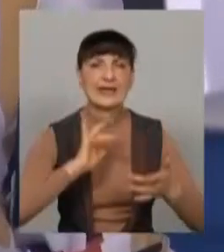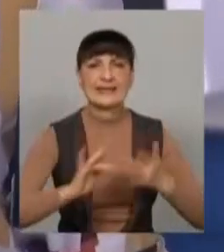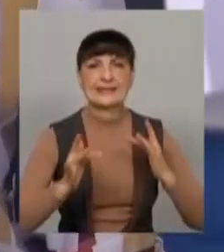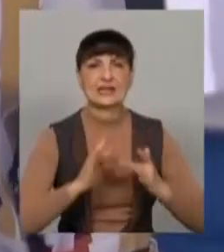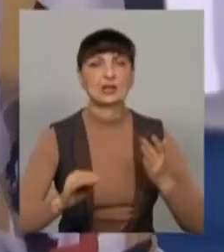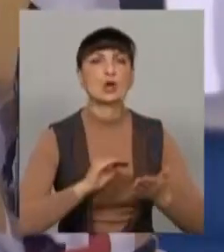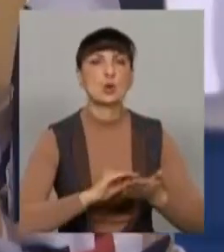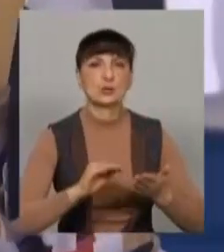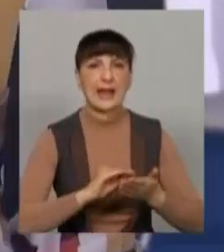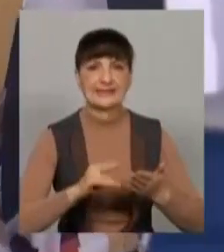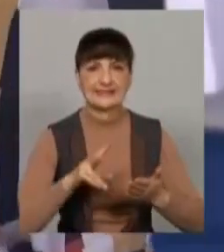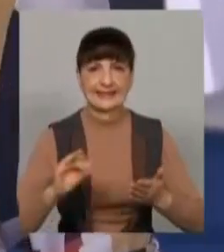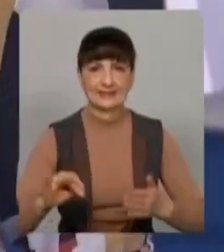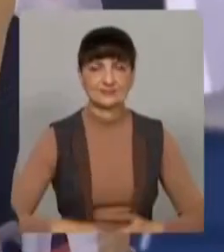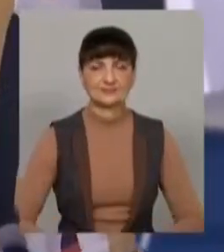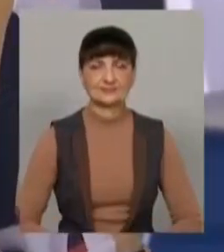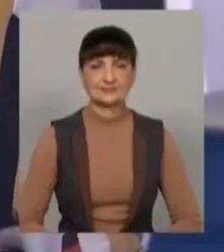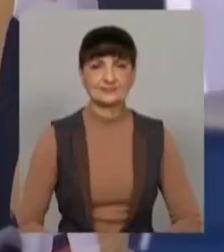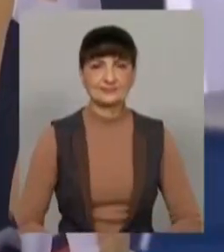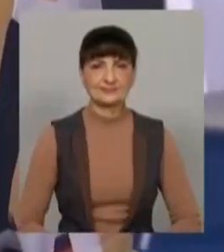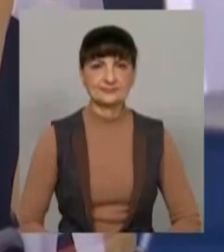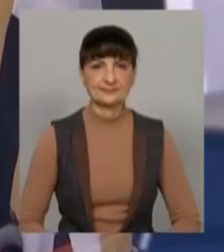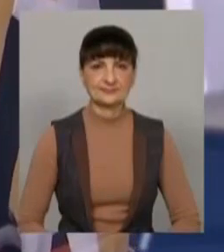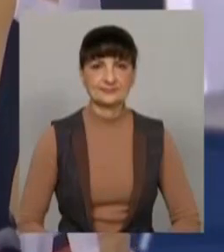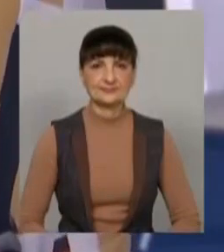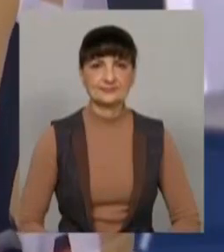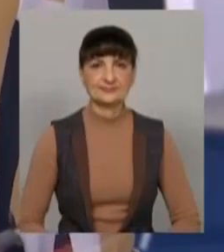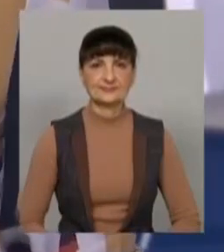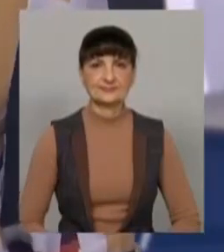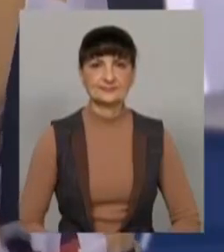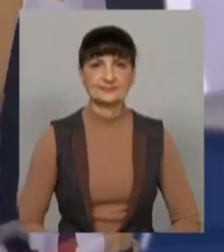интернет-журналистики. Далее Насипова, Данияр Умар, Ренат Утеев, телеканал «Алматы», Астана.